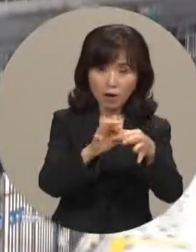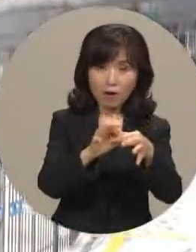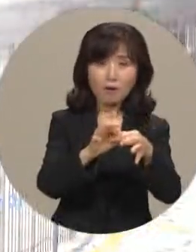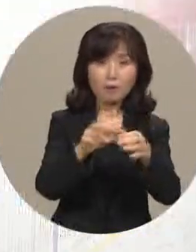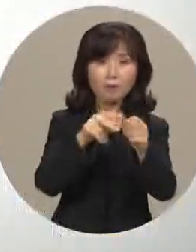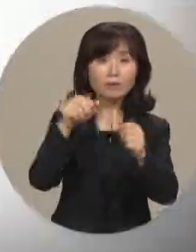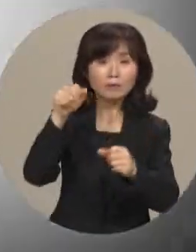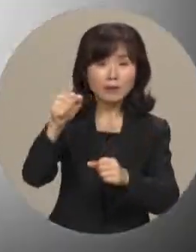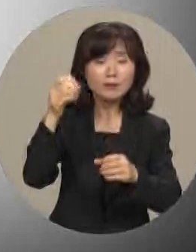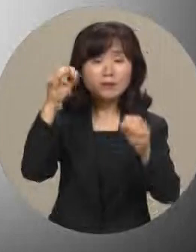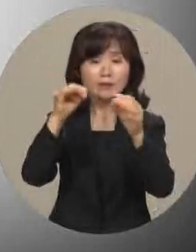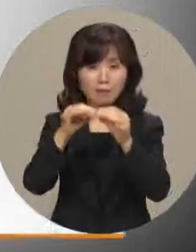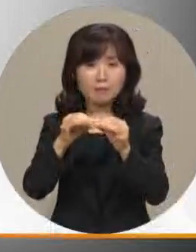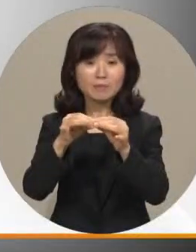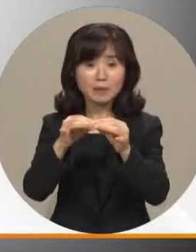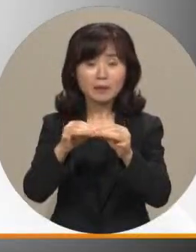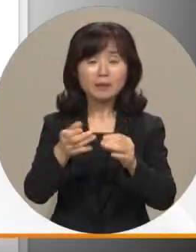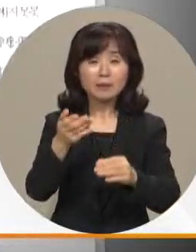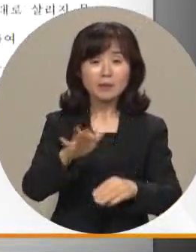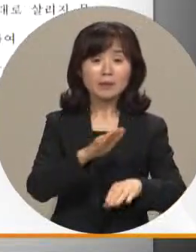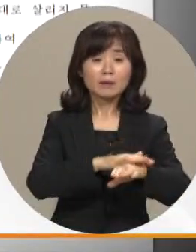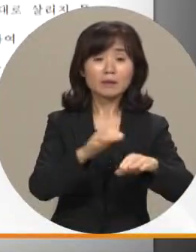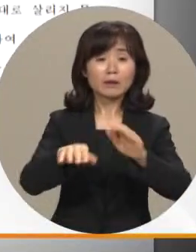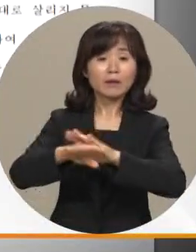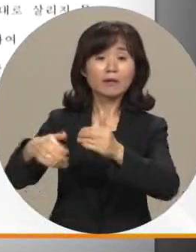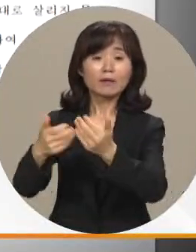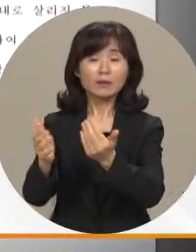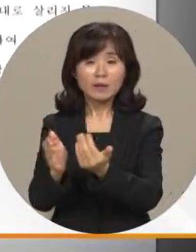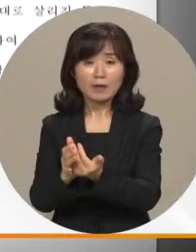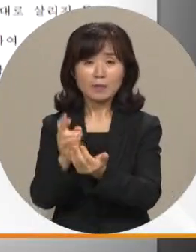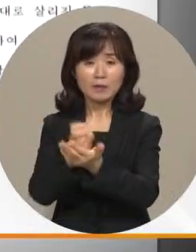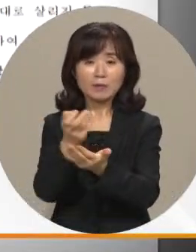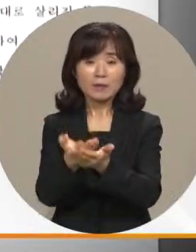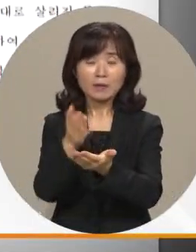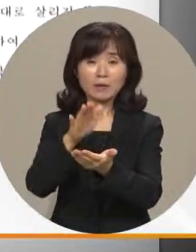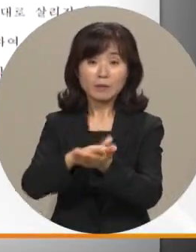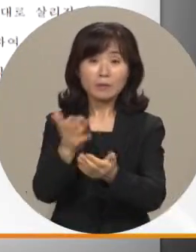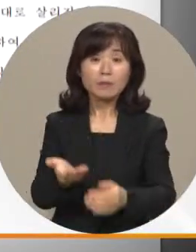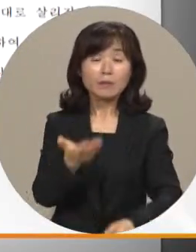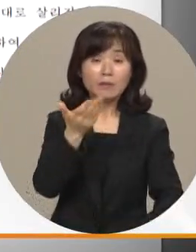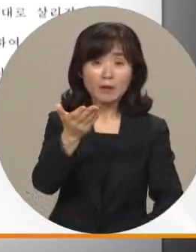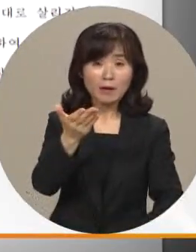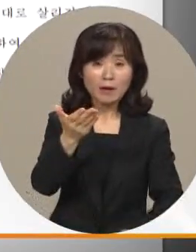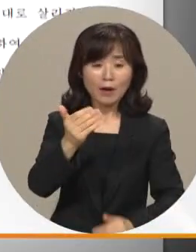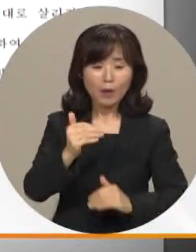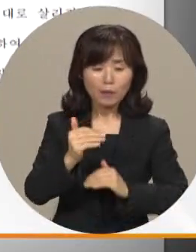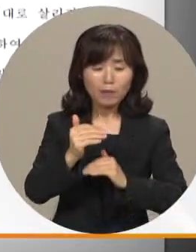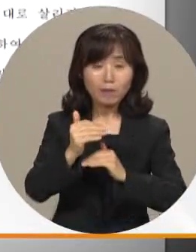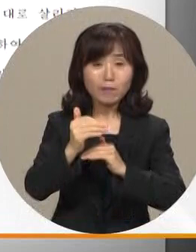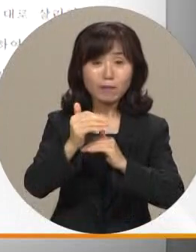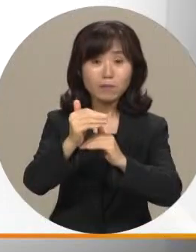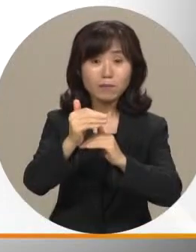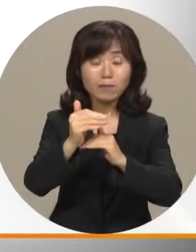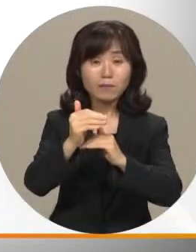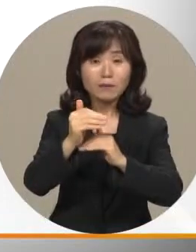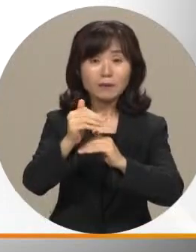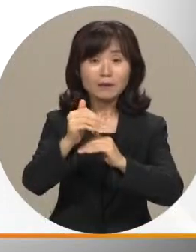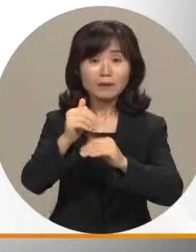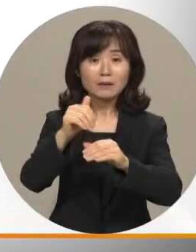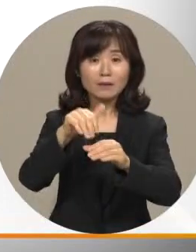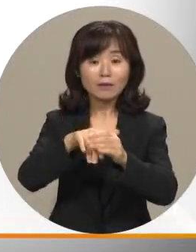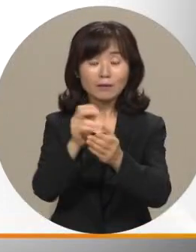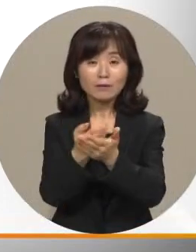그러나 여당이 교육감 직선제를 개편하는 내용의 법안 두 건을 발휘하면서 급물사를 타는 듯 했던 선거제개편 움직임은